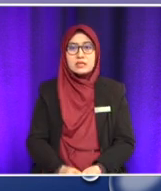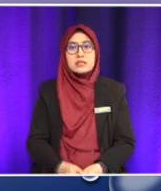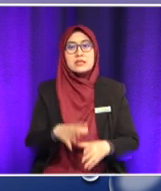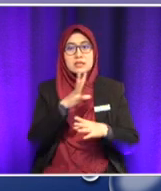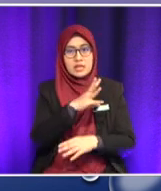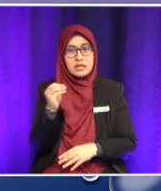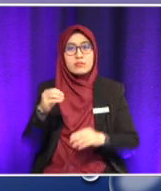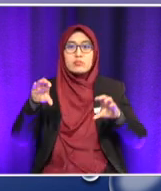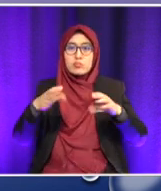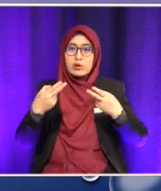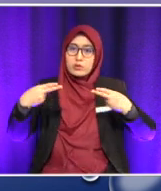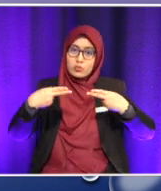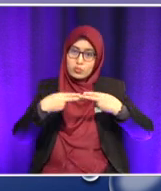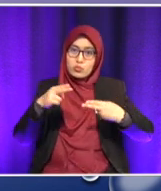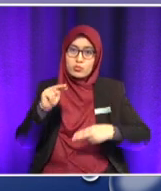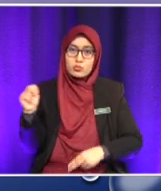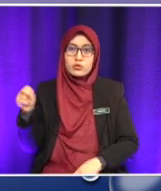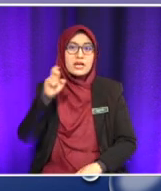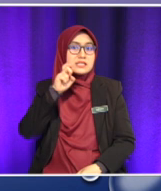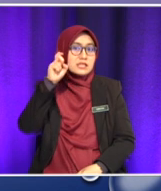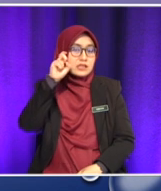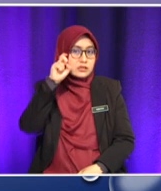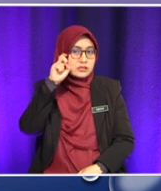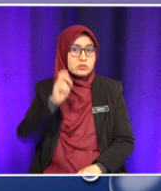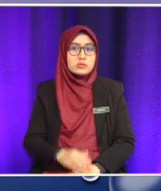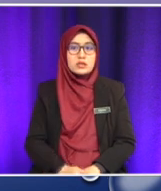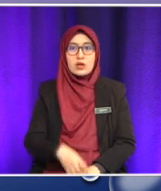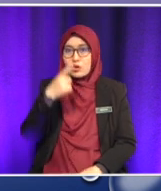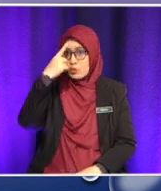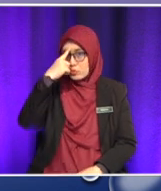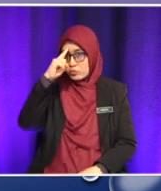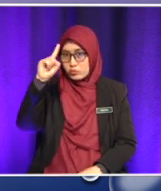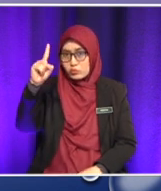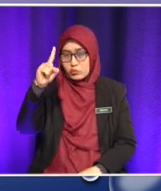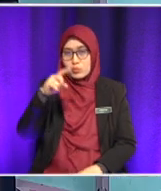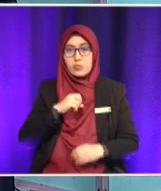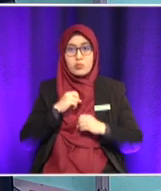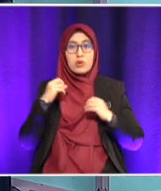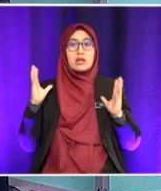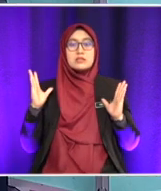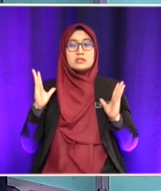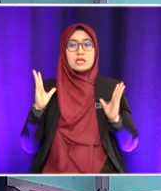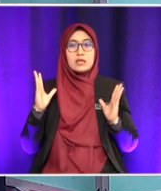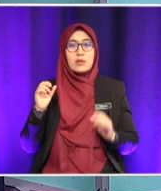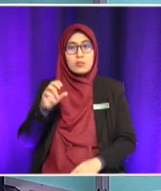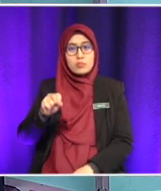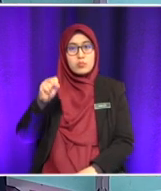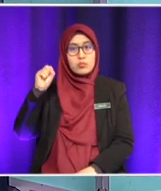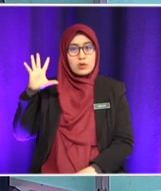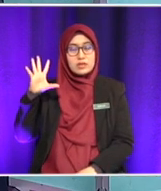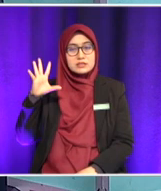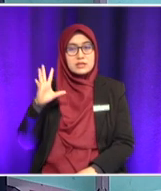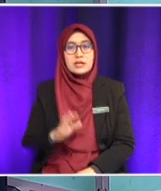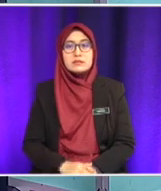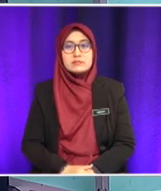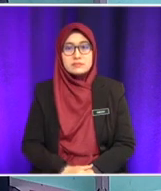mereka semata-mata untuk memuaskan nafsu seksual si pelaku kata kunci di sini memberi